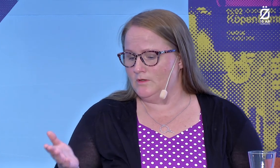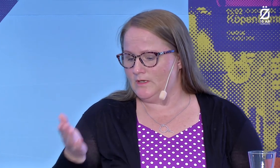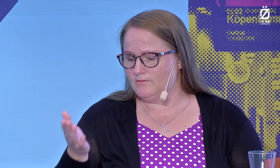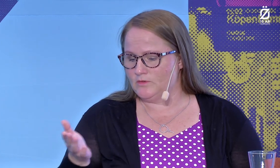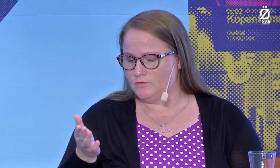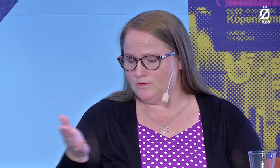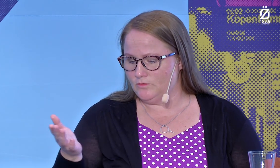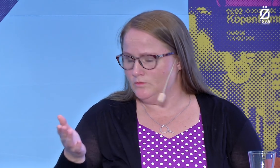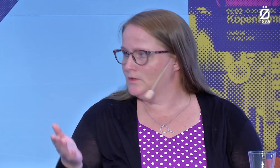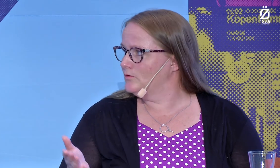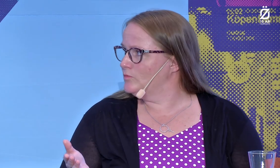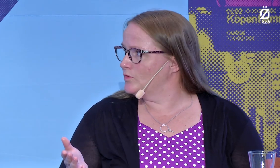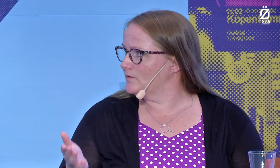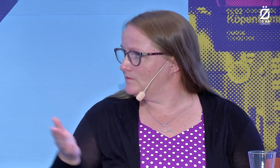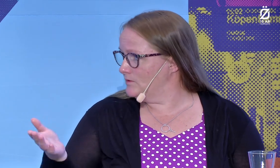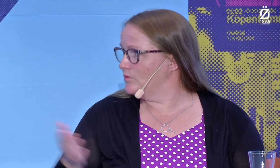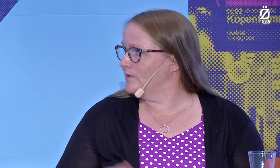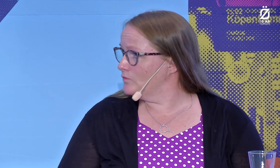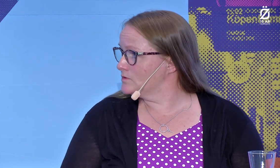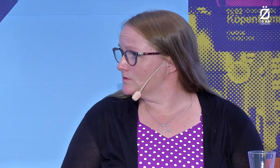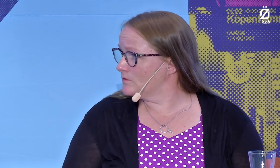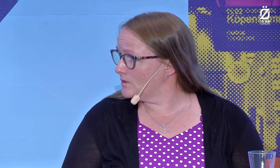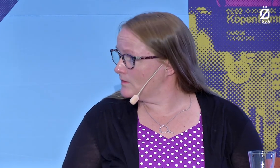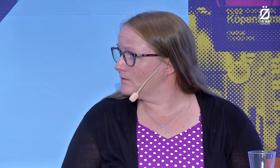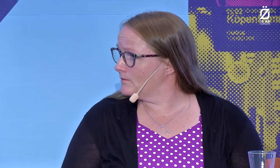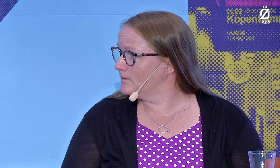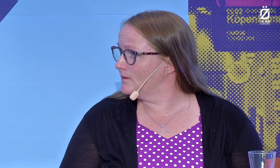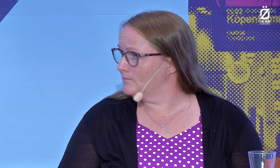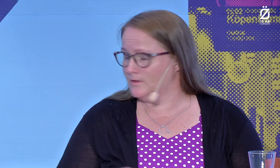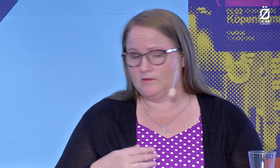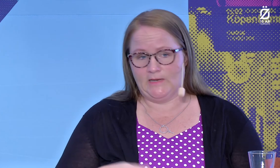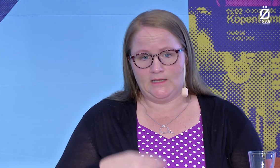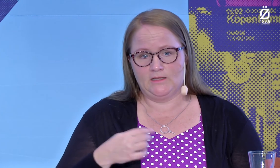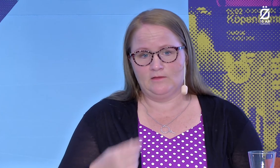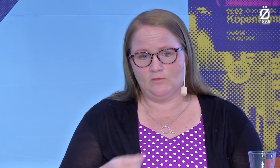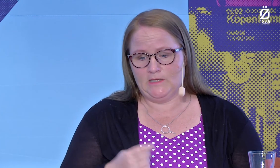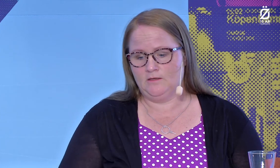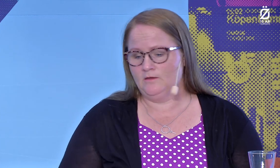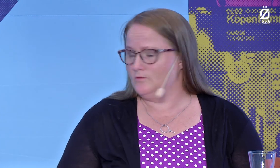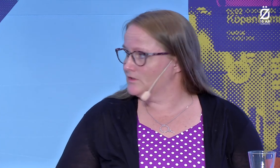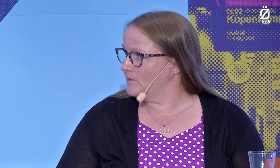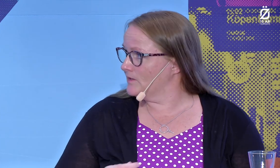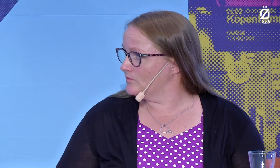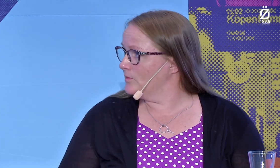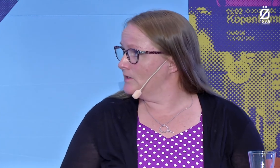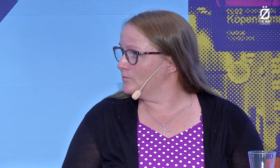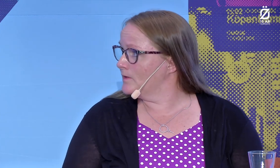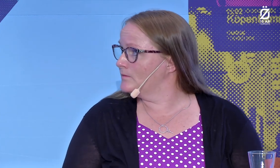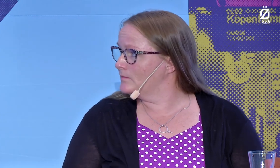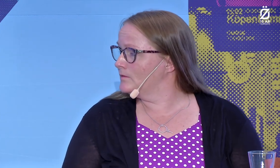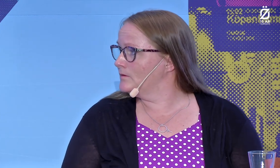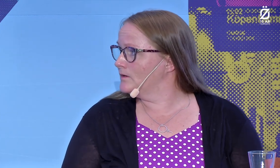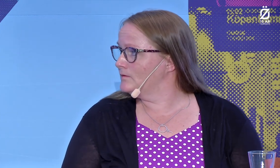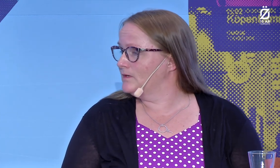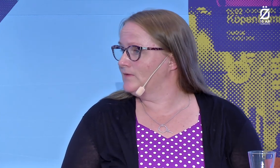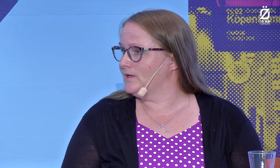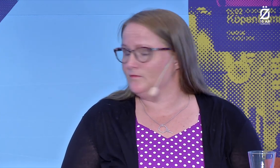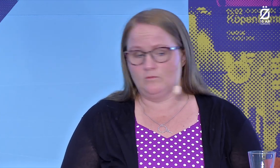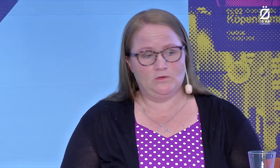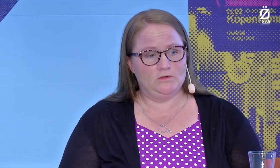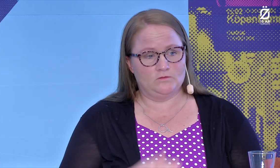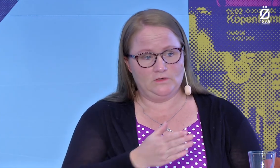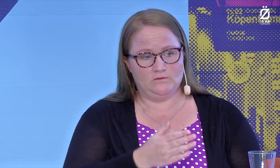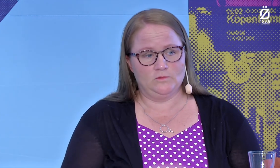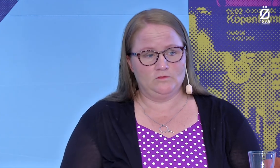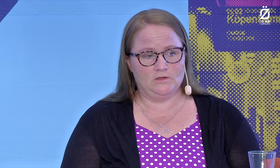på 1177 och boka en tid på min vårdcentral. Att det blir enkelt för mig och att det blir lätt att begripa. Det är väl